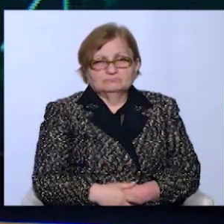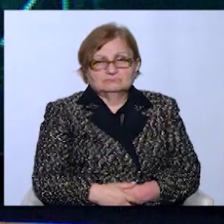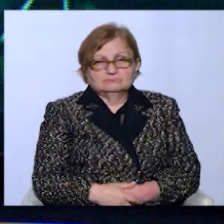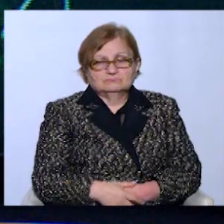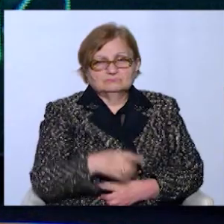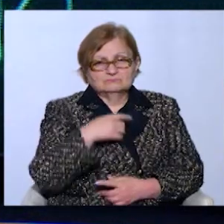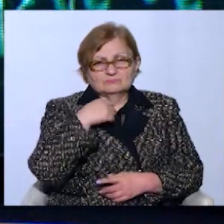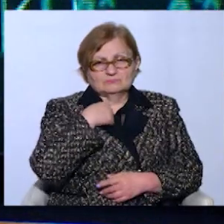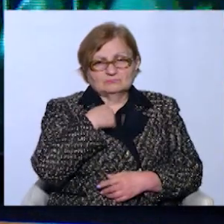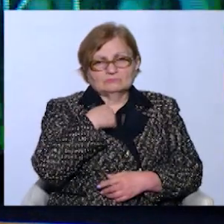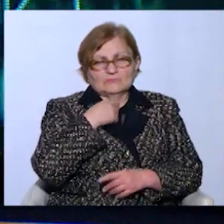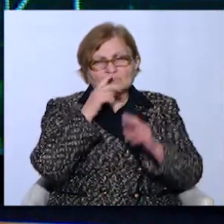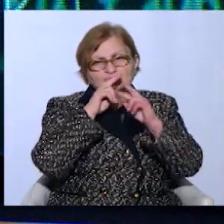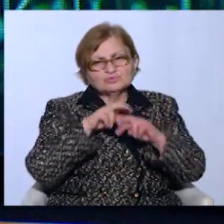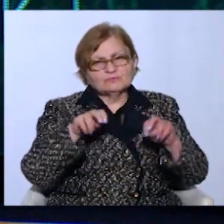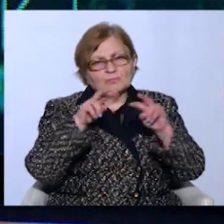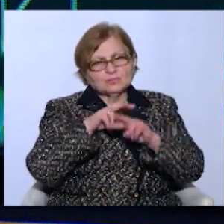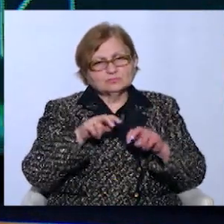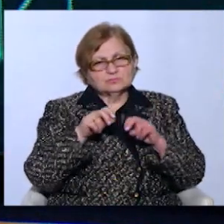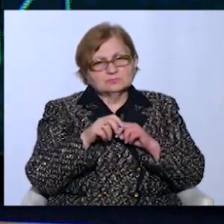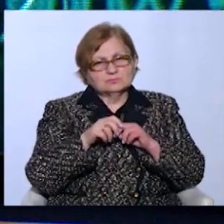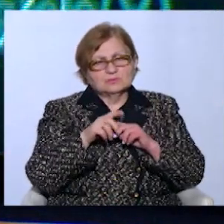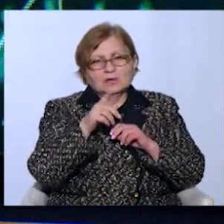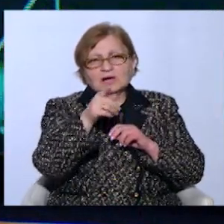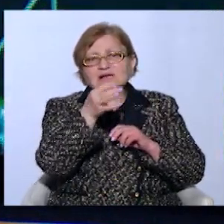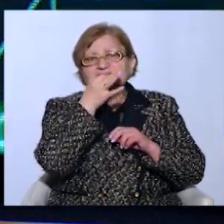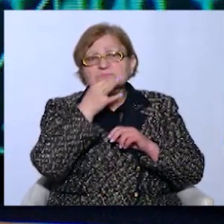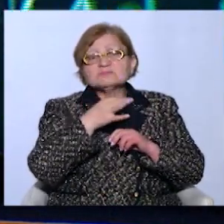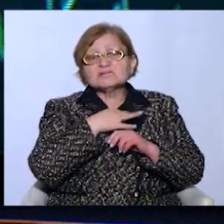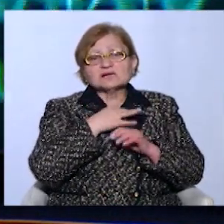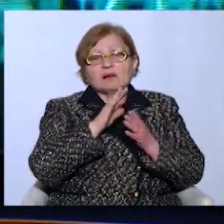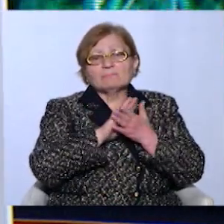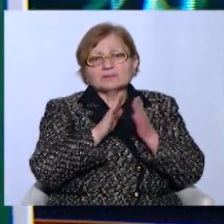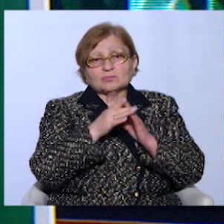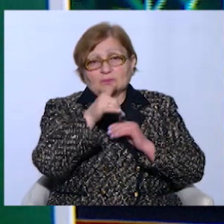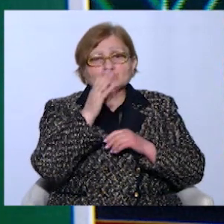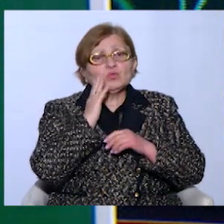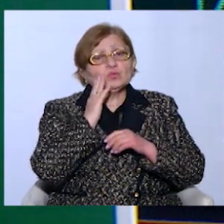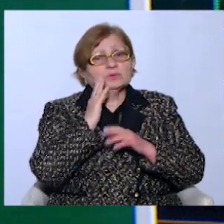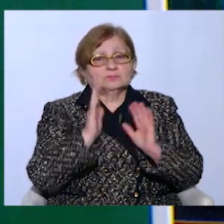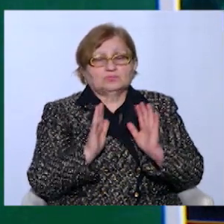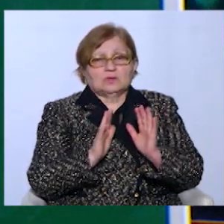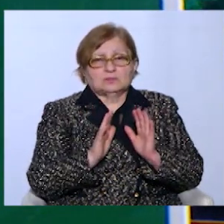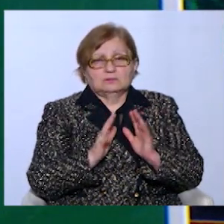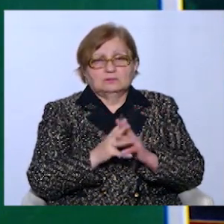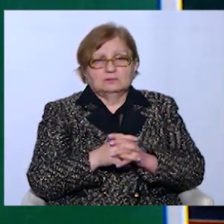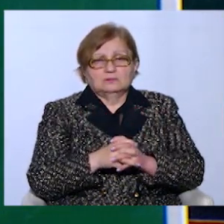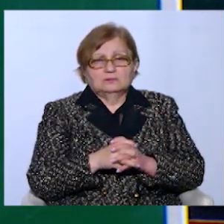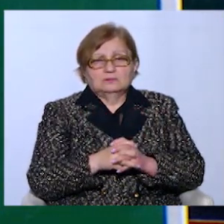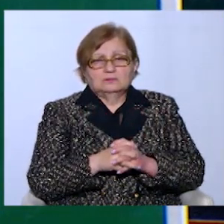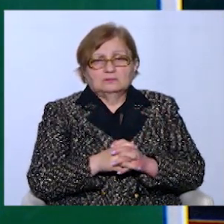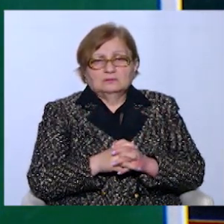ჯერ ახლა მე ვიწყებ ამის შემოწმებას, რომ პირობა სწორად არის თუ არა? ყოველთვის გვახსოვდეს ესე,